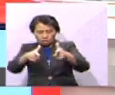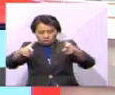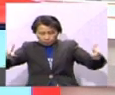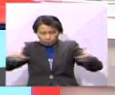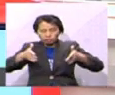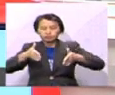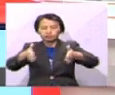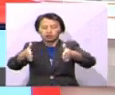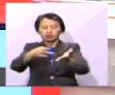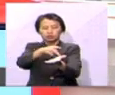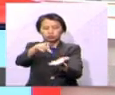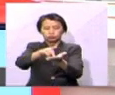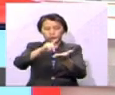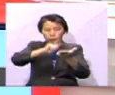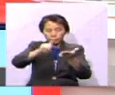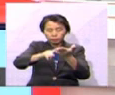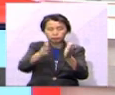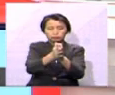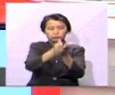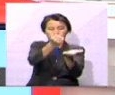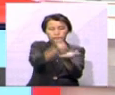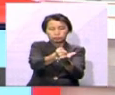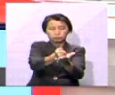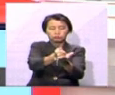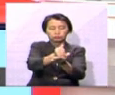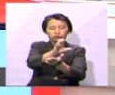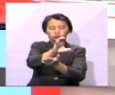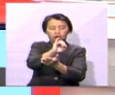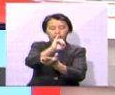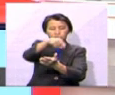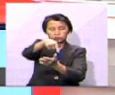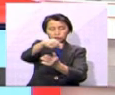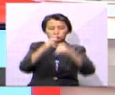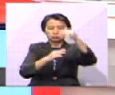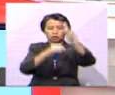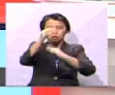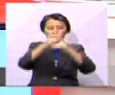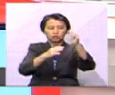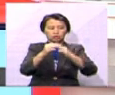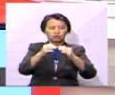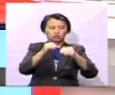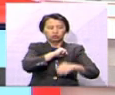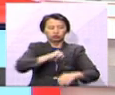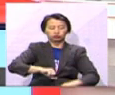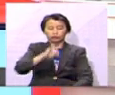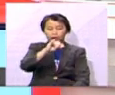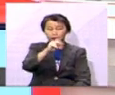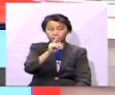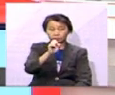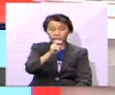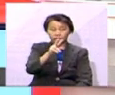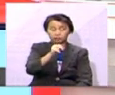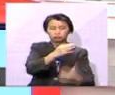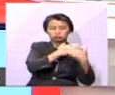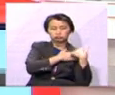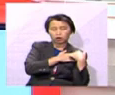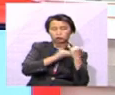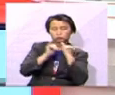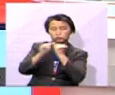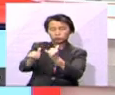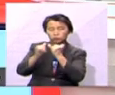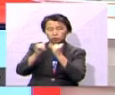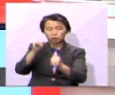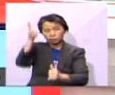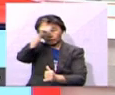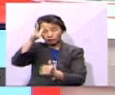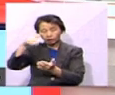dan laluan di Pusat Pemeriksaan Imigresen dan Kastam CIQ Bangunan Sultan Iskandar. Kosnya akan ditanggung bersama Kerajaan